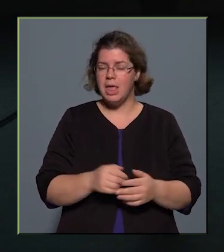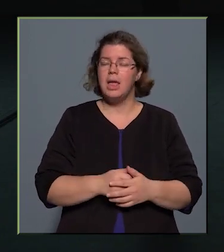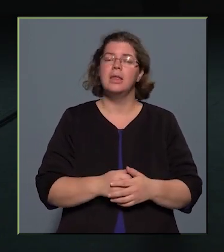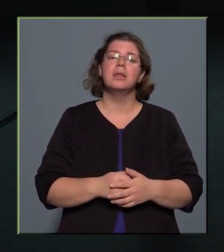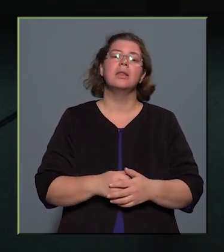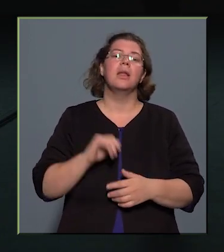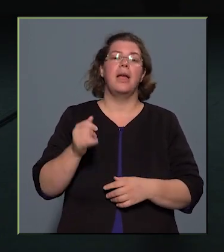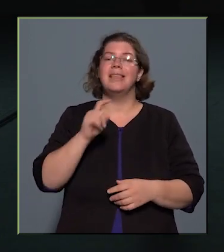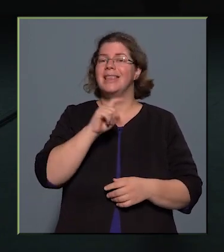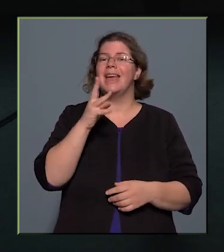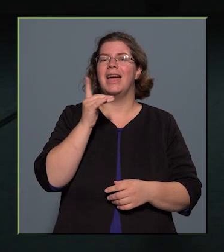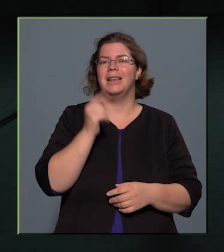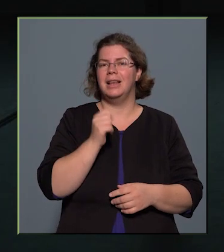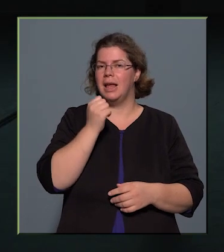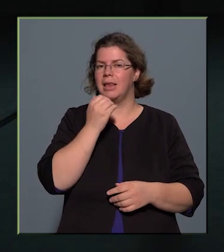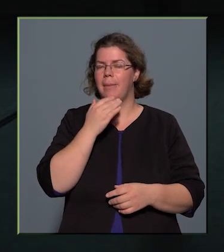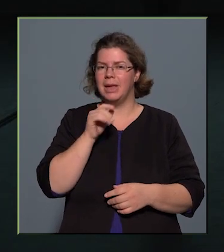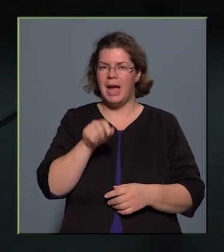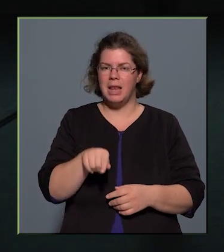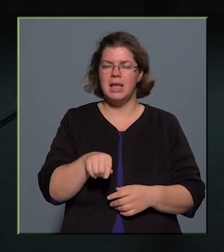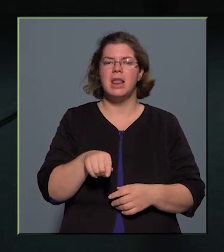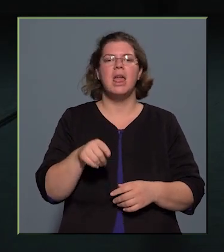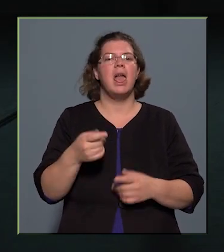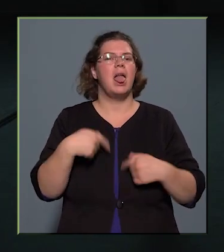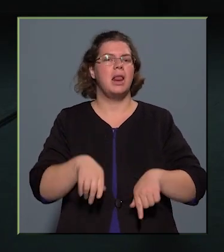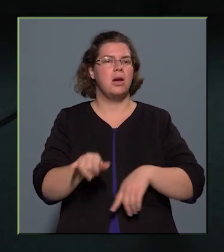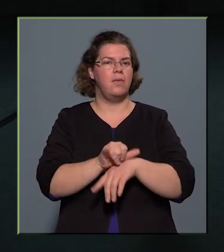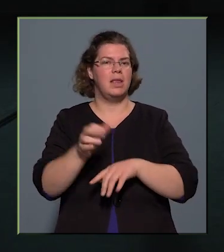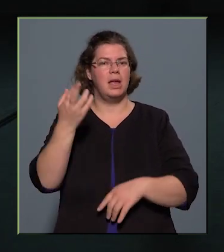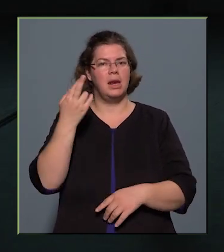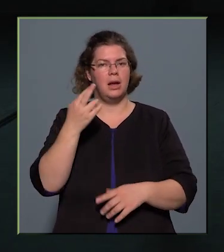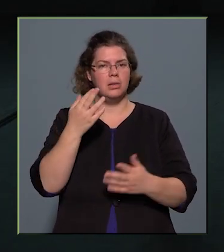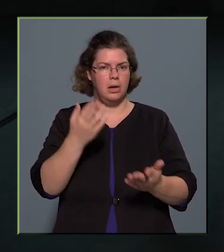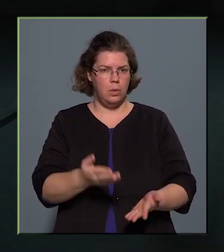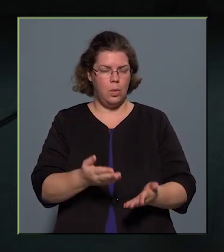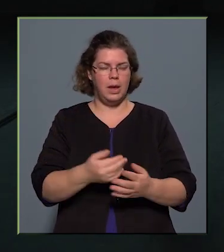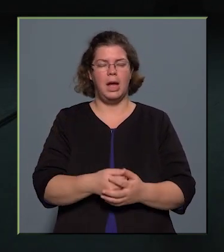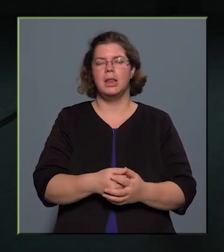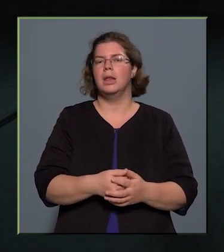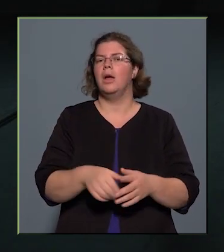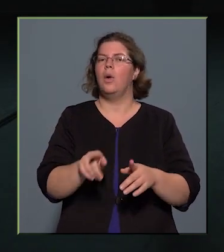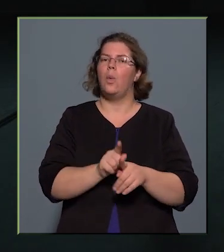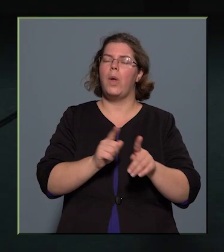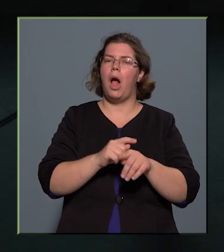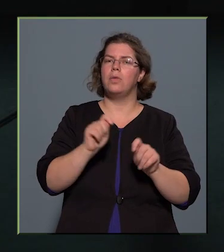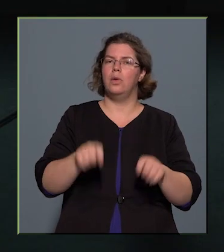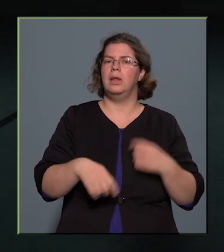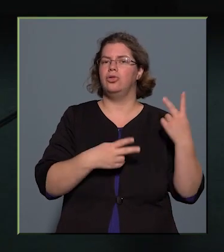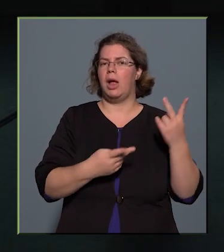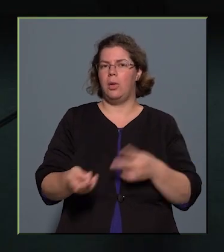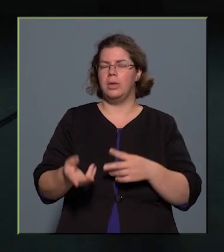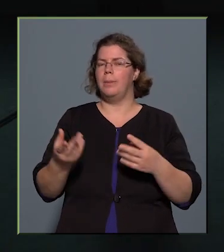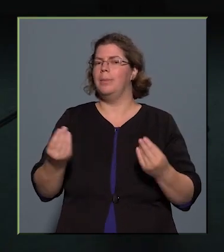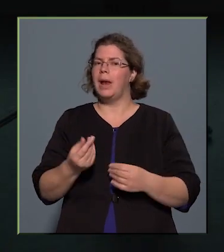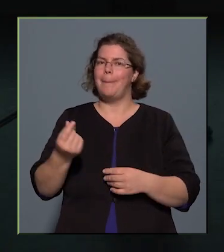ZRT-nél, az EMIKA-nál elnök vezérigazgatóként gondolom olyan döntéseket kell hozni, hogy mire mennyi